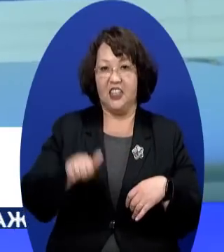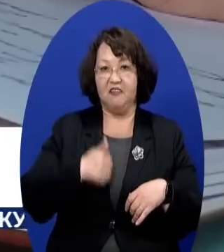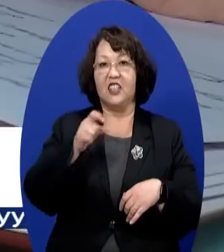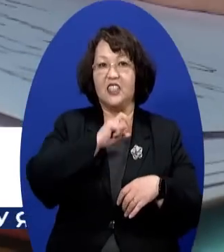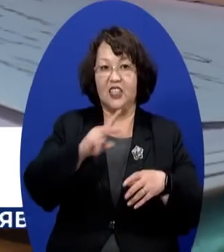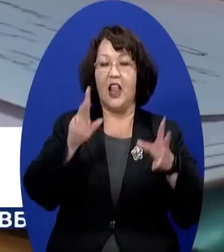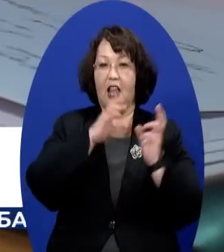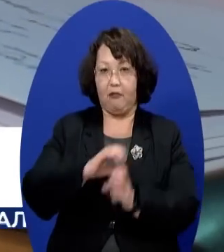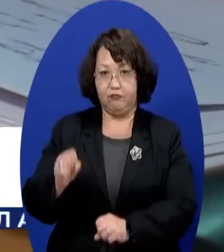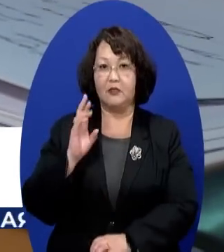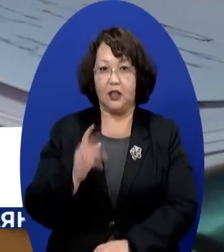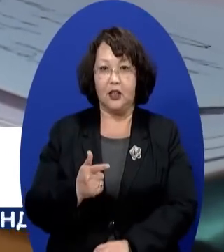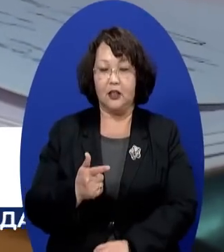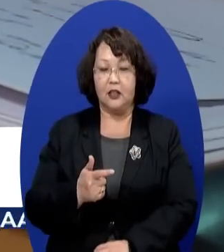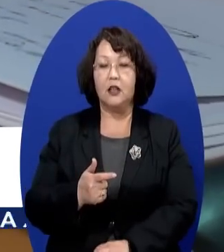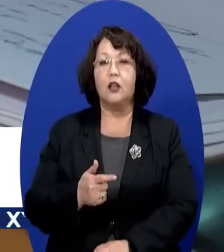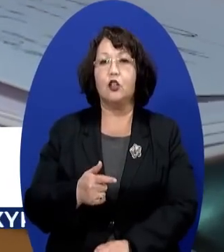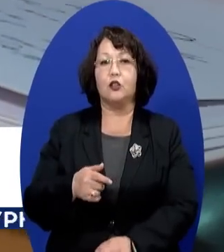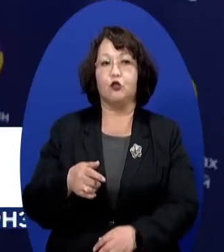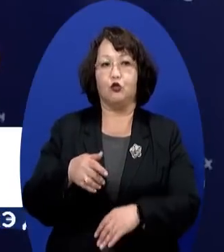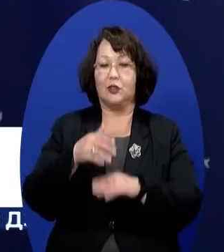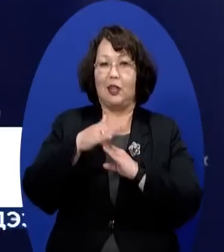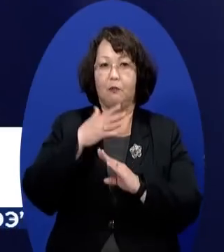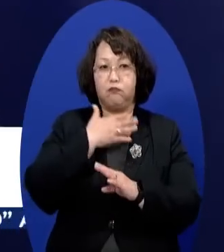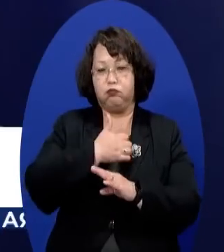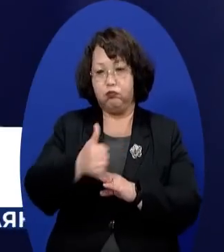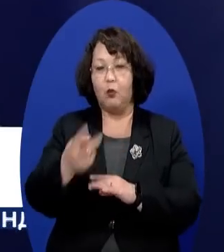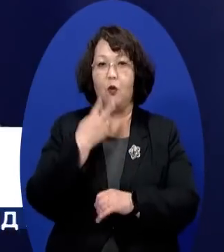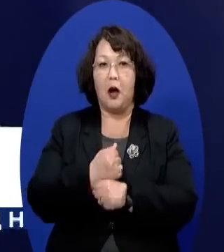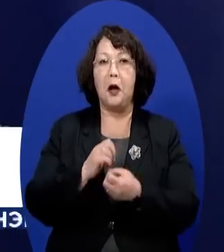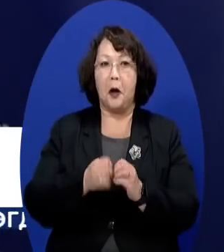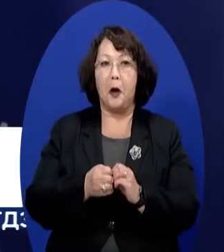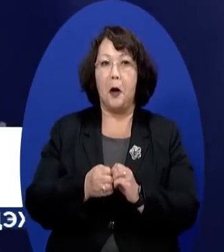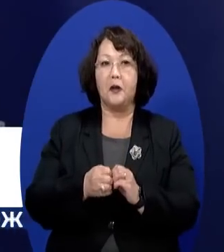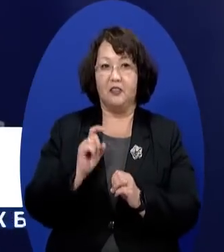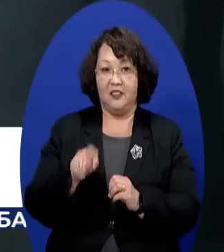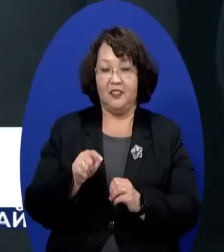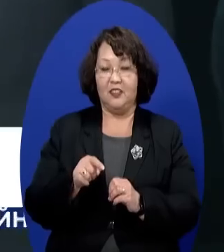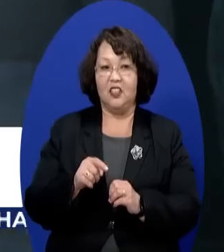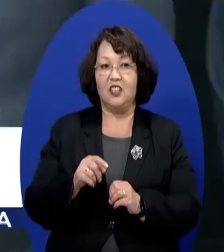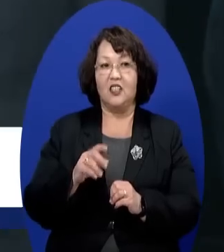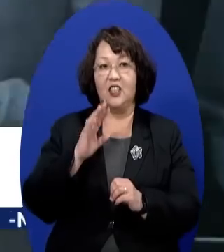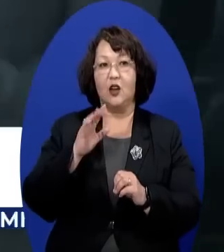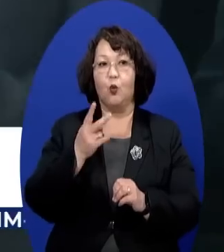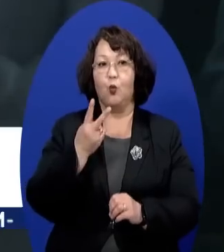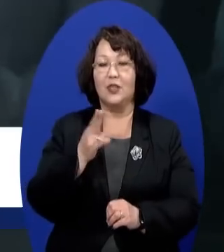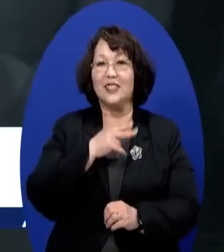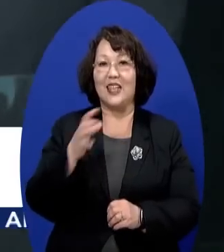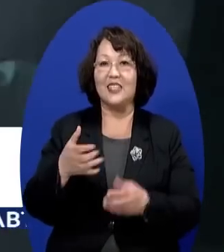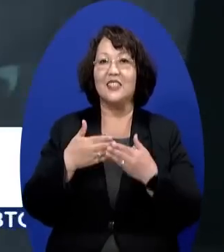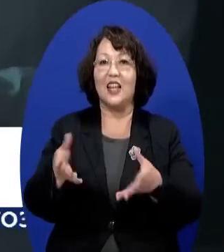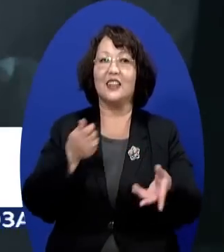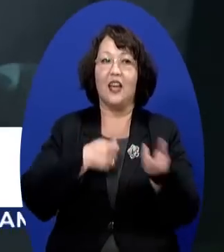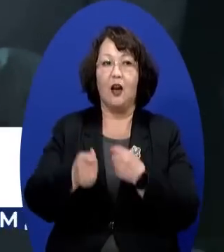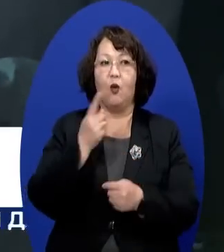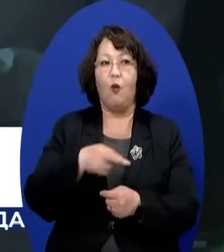зээлдэгчээр бүртгэлтэй байдаг. Доктортой үйл ажиллагаа явуулж ирсэн Simple хөрөнгө оруулагчдад эрсдэл багтаа үнд цаасны нээлттэй арилжаа зарласан